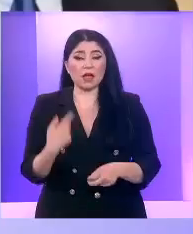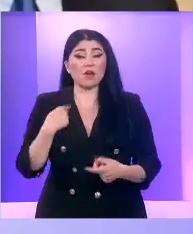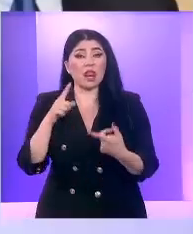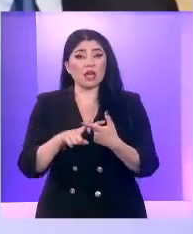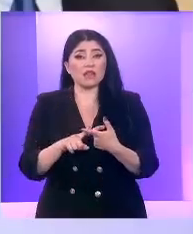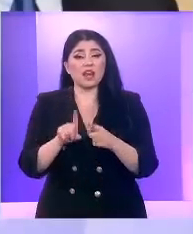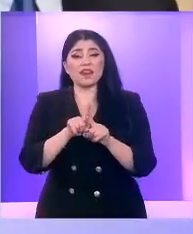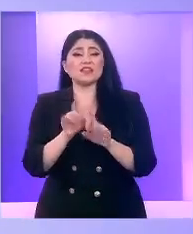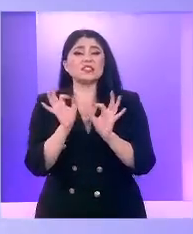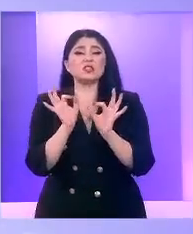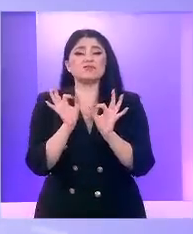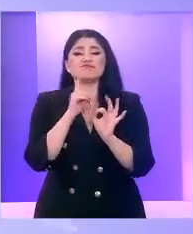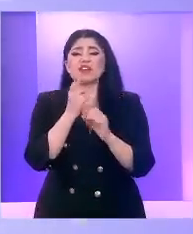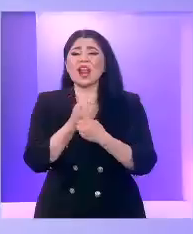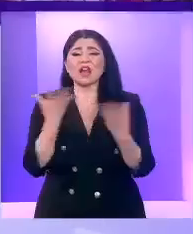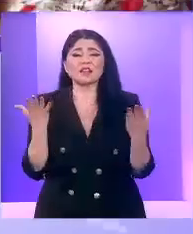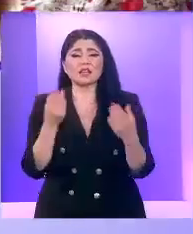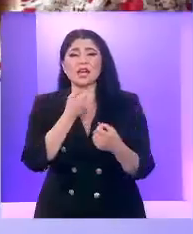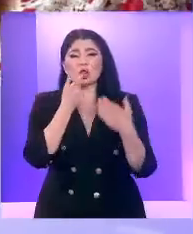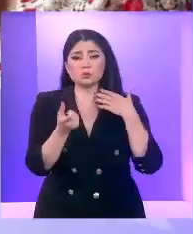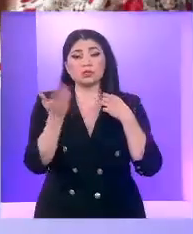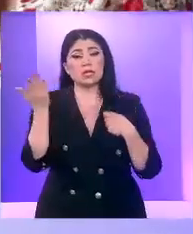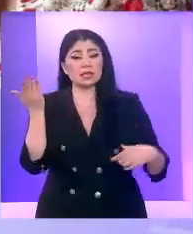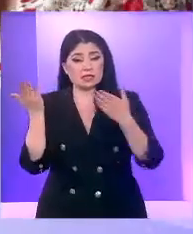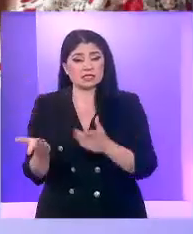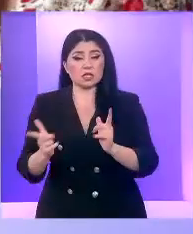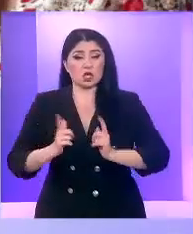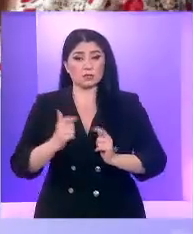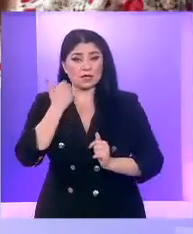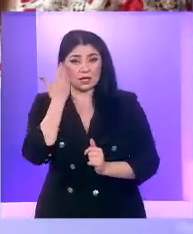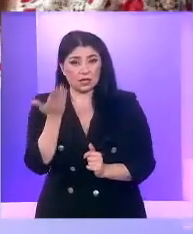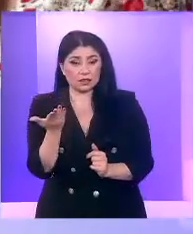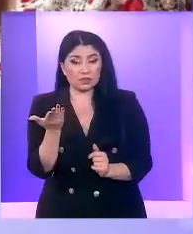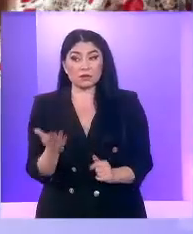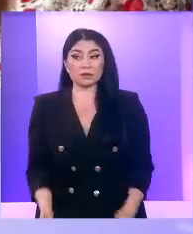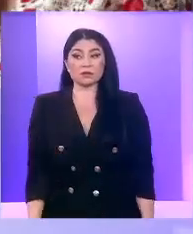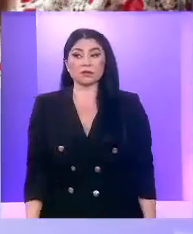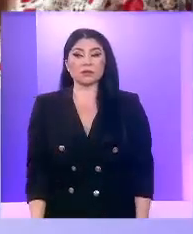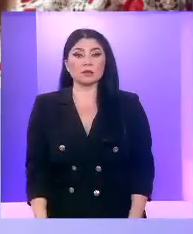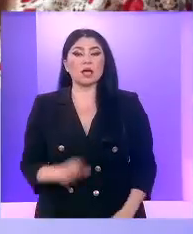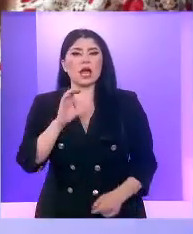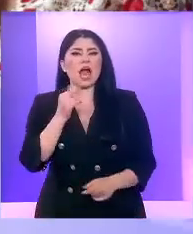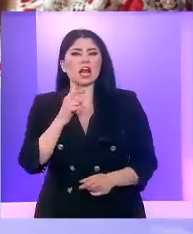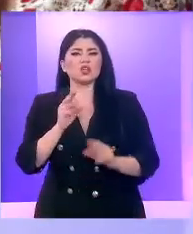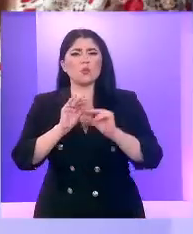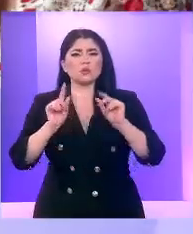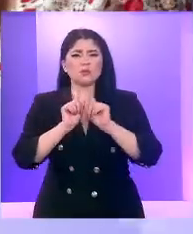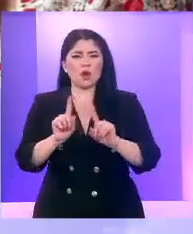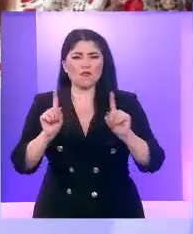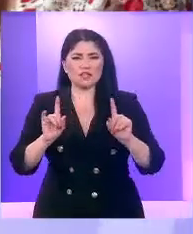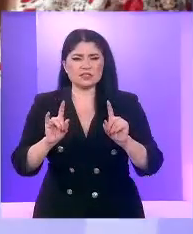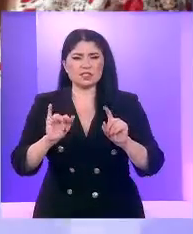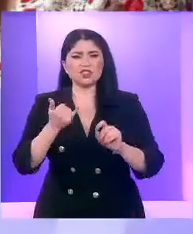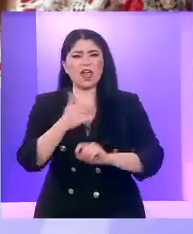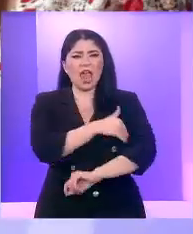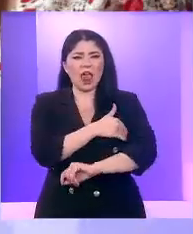referit la ambiguitatea răspunsului. Eu mă așteptam ca în momentul în care și-au fost și din Caragiale foarte mulți profesori și